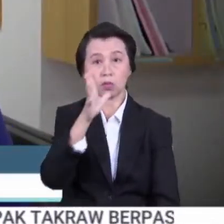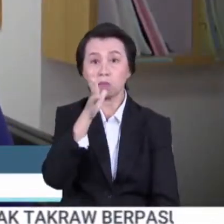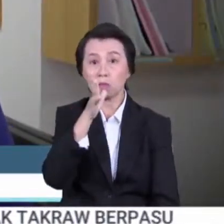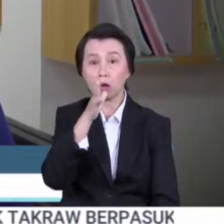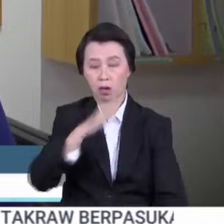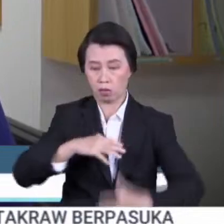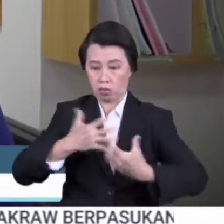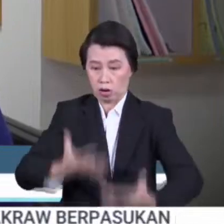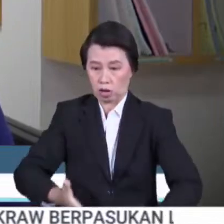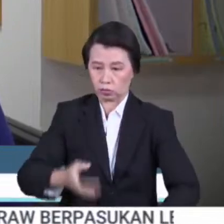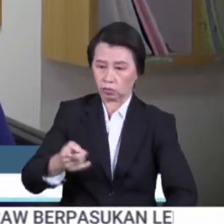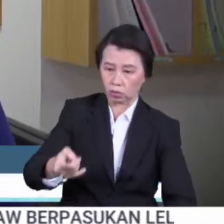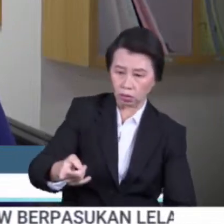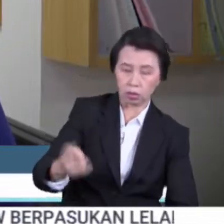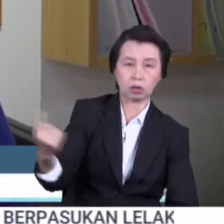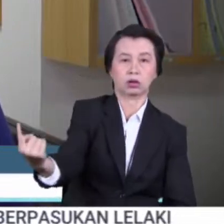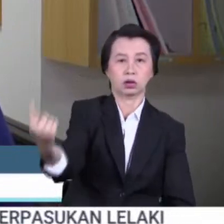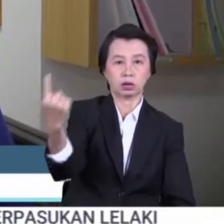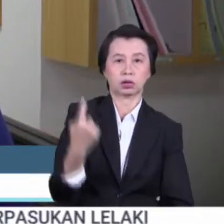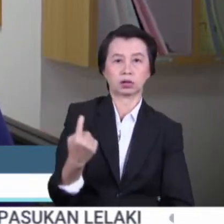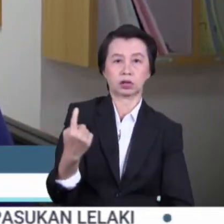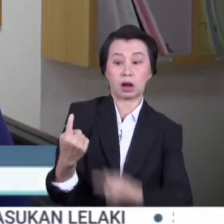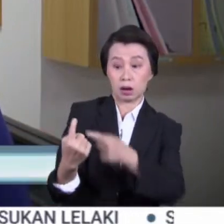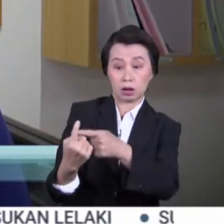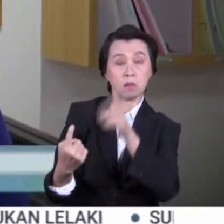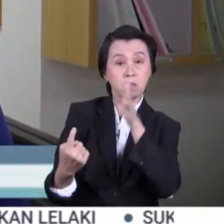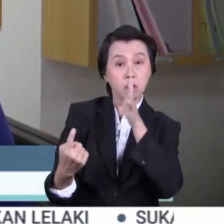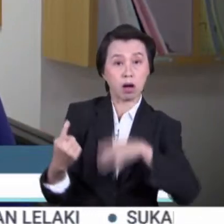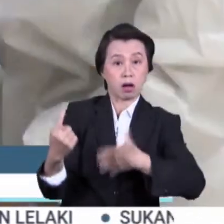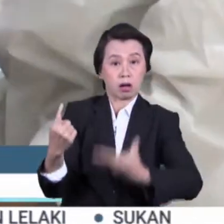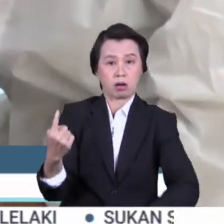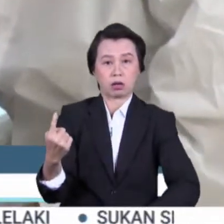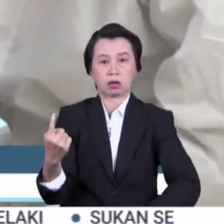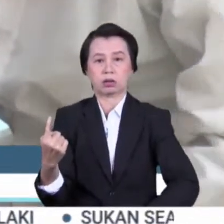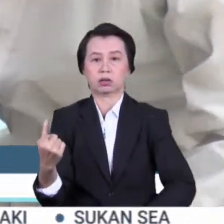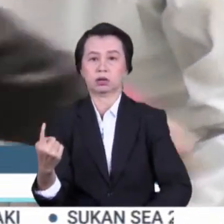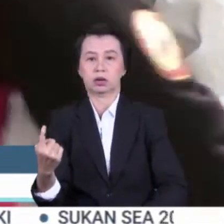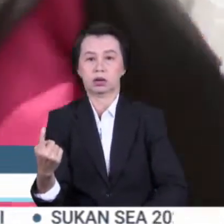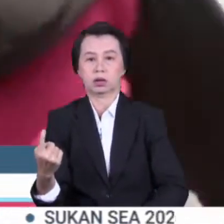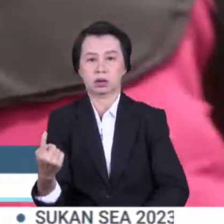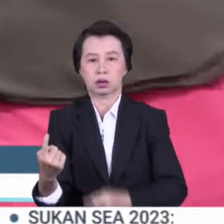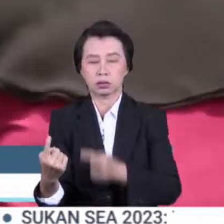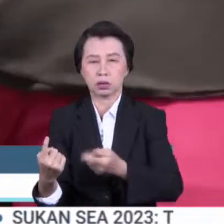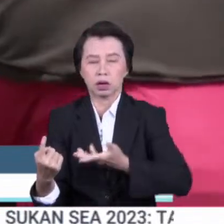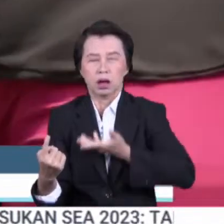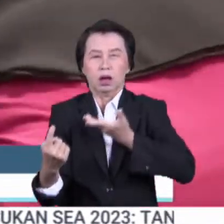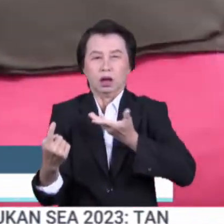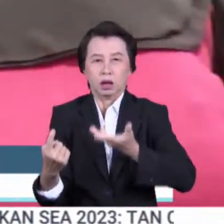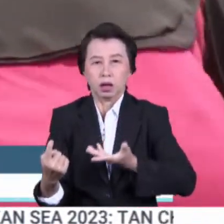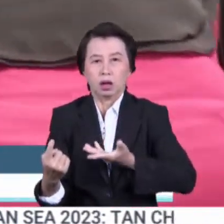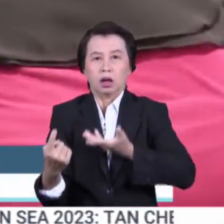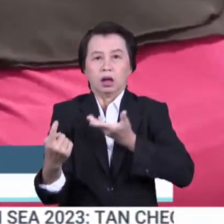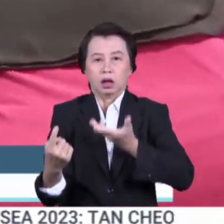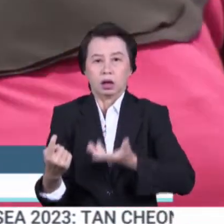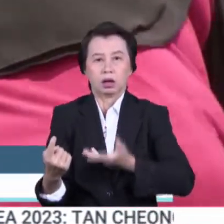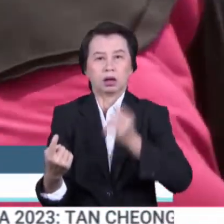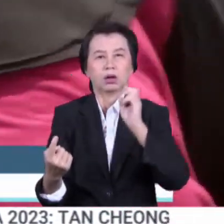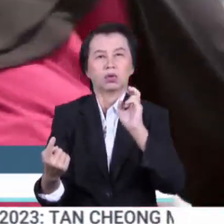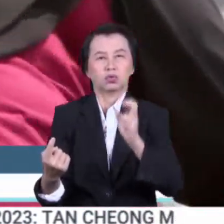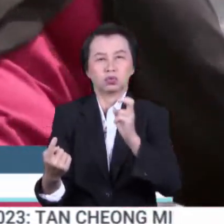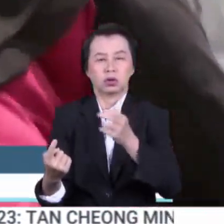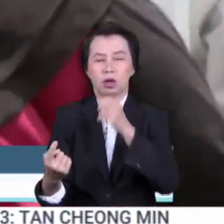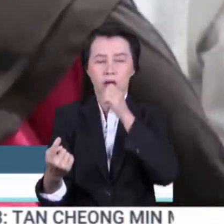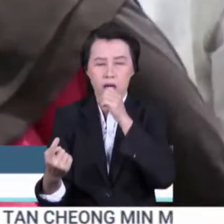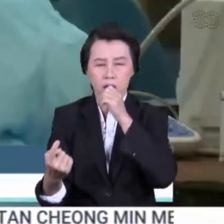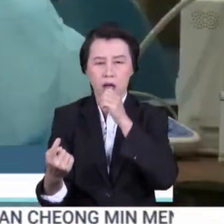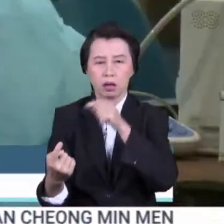di mana datang dengan keadaan batuk. Nak kata usaha nafas tu macam ada sikit tapi memang pada batuk.